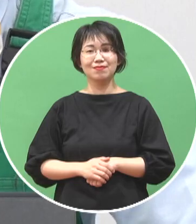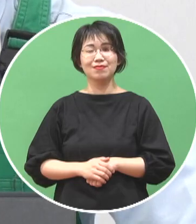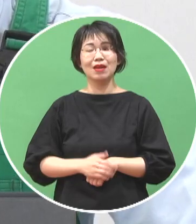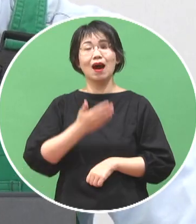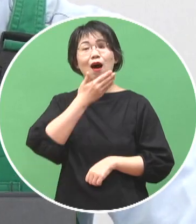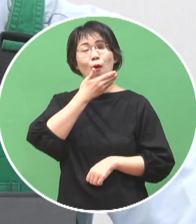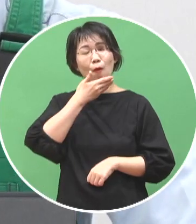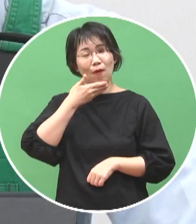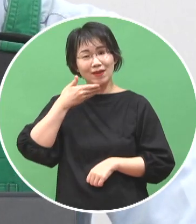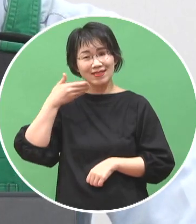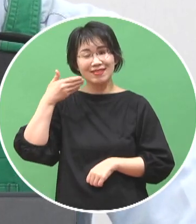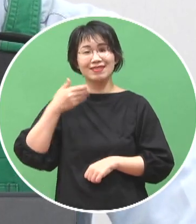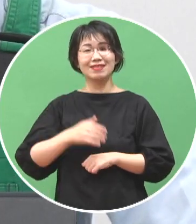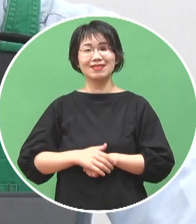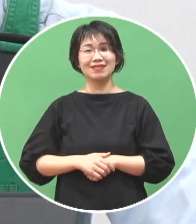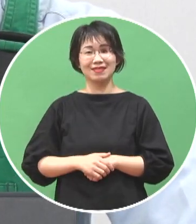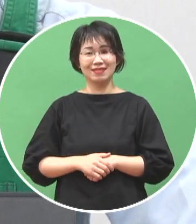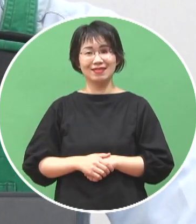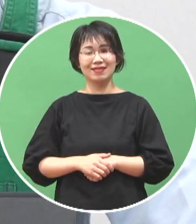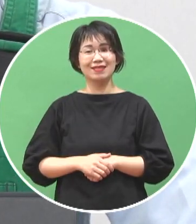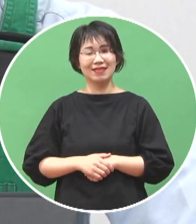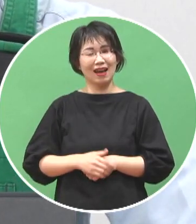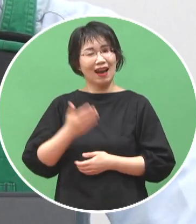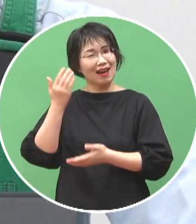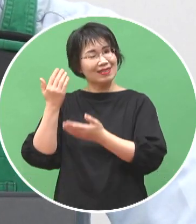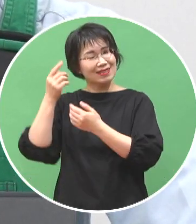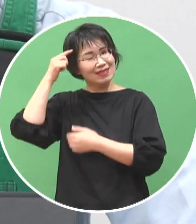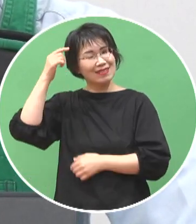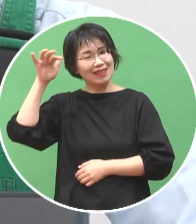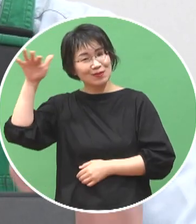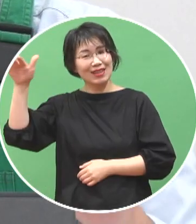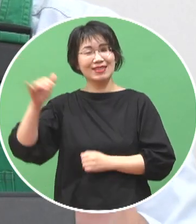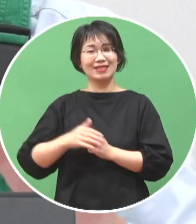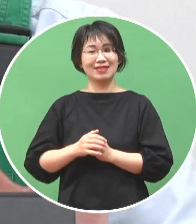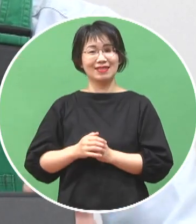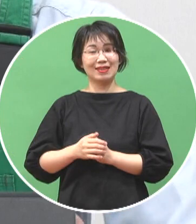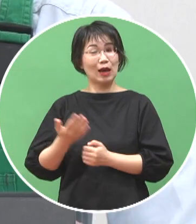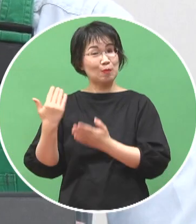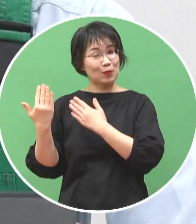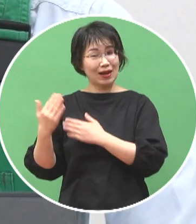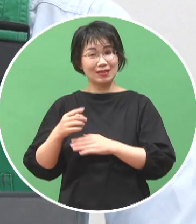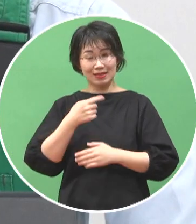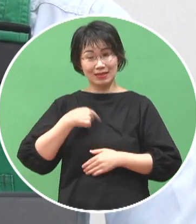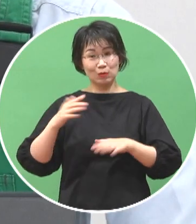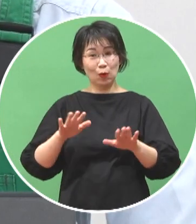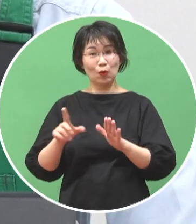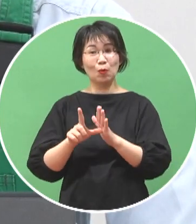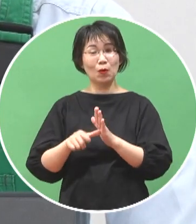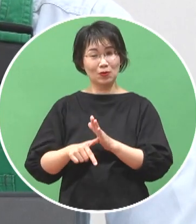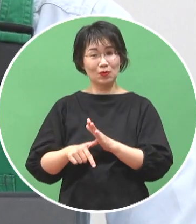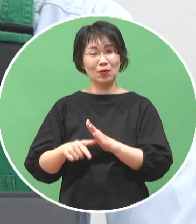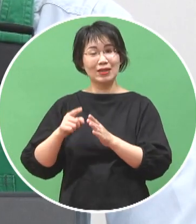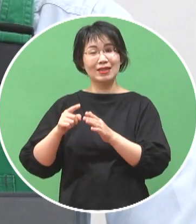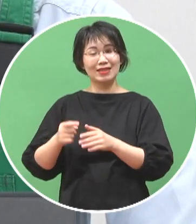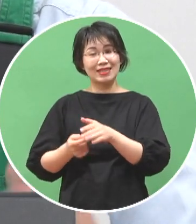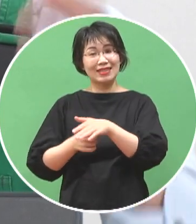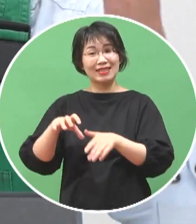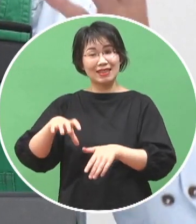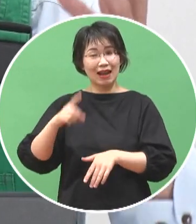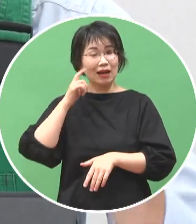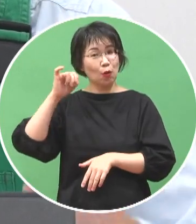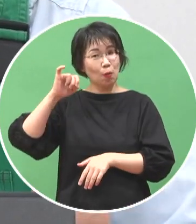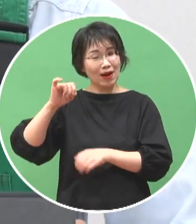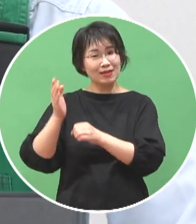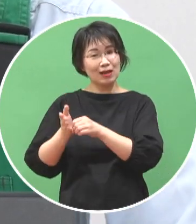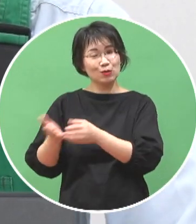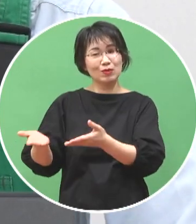あ、おいしい。懐かしいですね。なんかこう田舎のおばあちゃんに子供の頃作ってもらった味がちょっとこう記憶